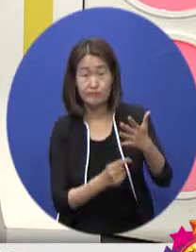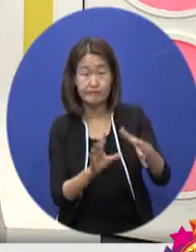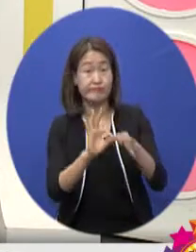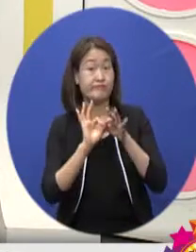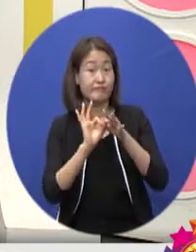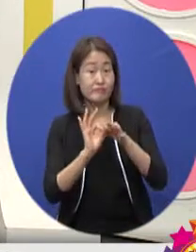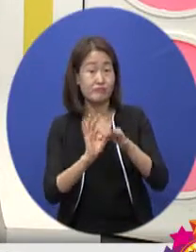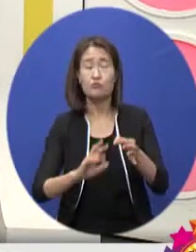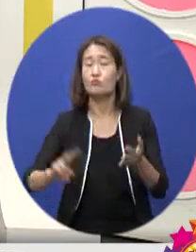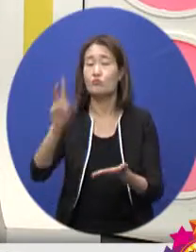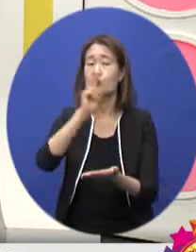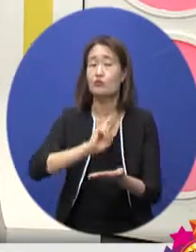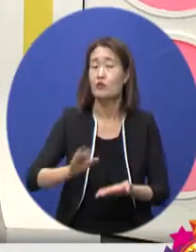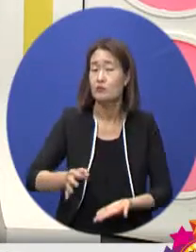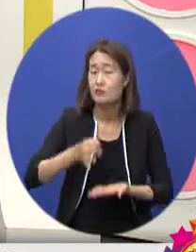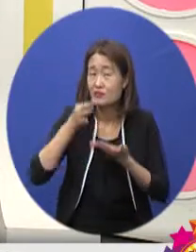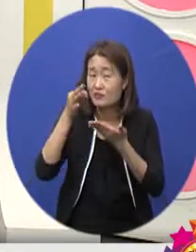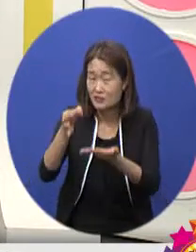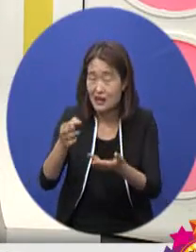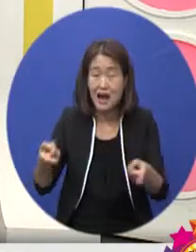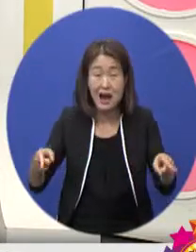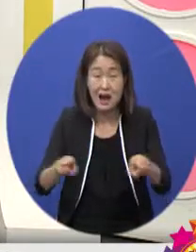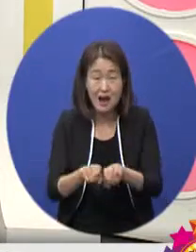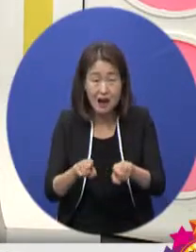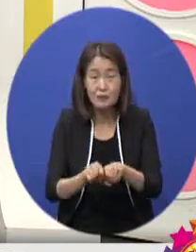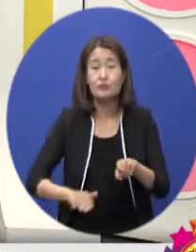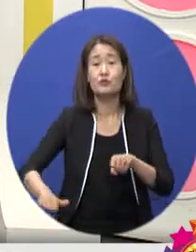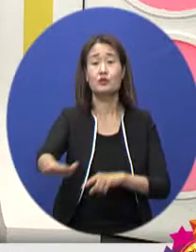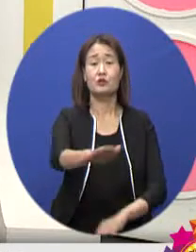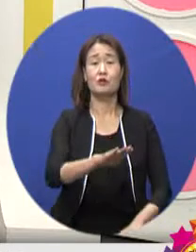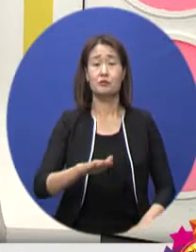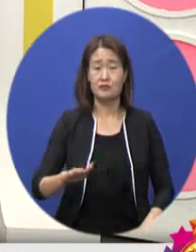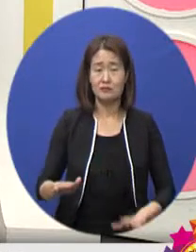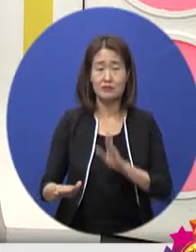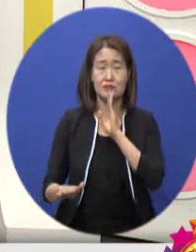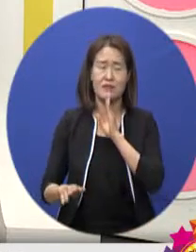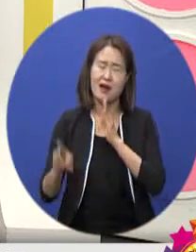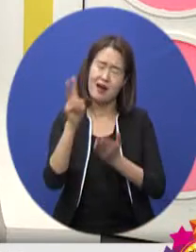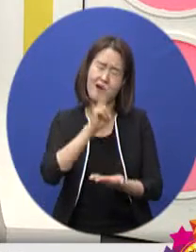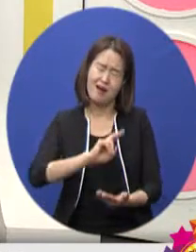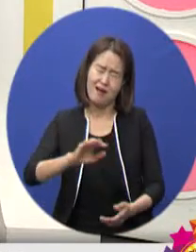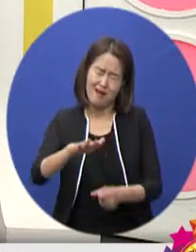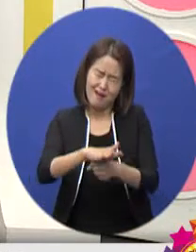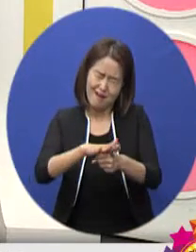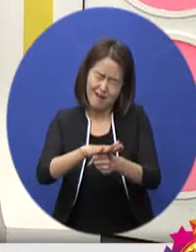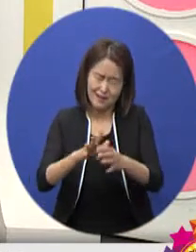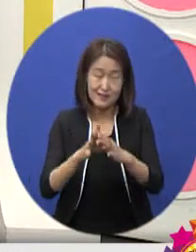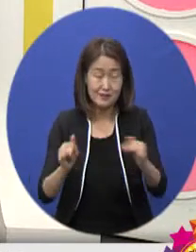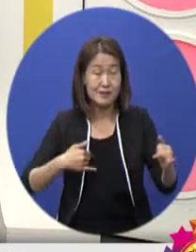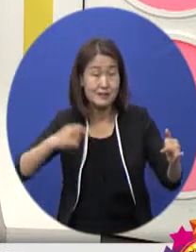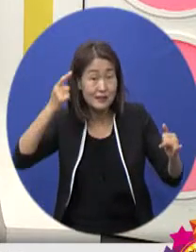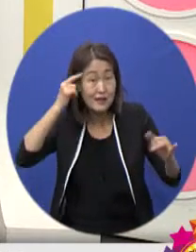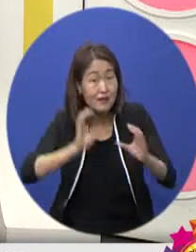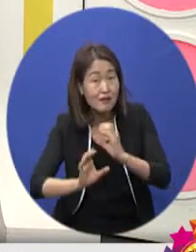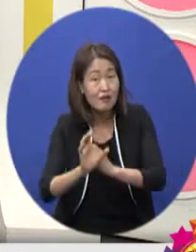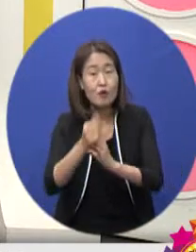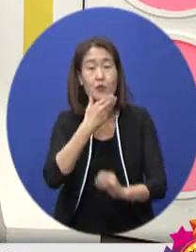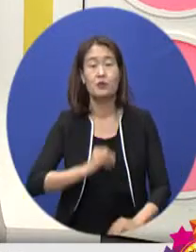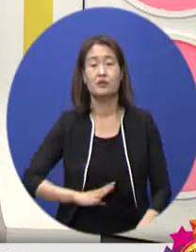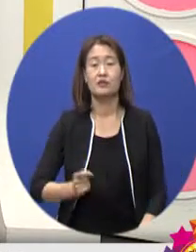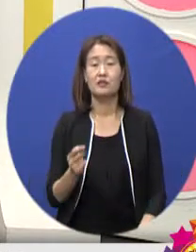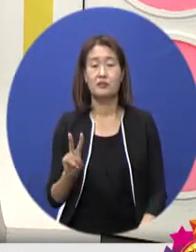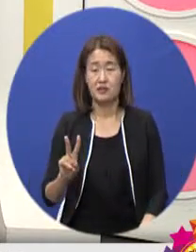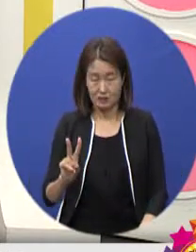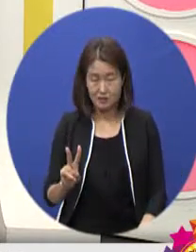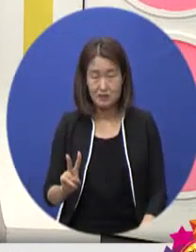통해서 노래를 불러주시고 익혀주시는 분들이야말로 정말 가요를 사랑하시는 분들이라 생각하고요. 더더욱 우리